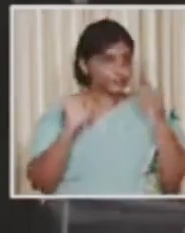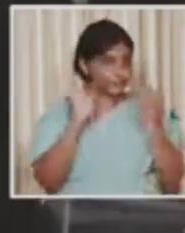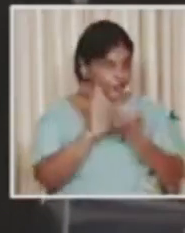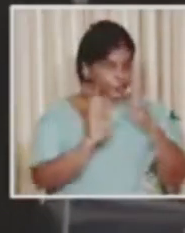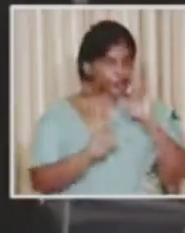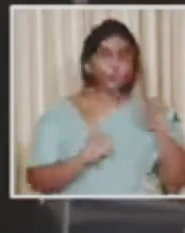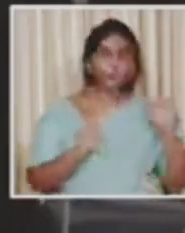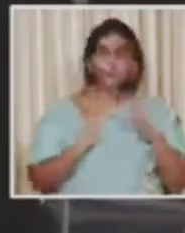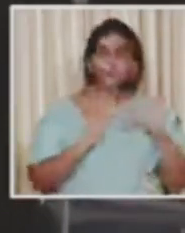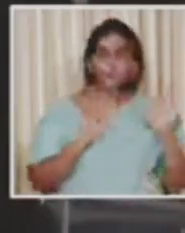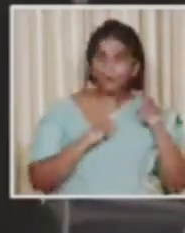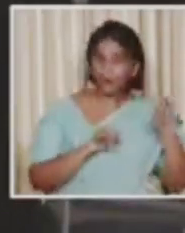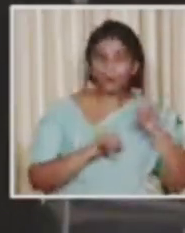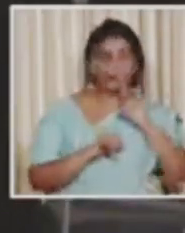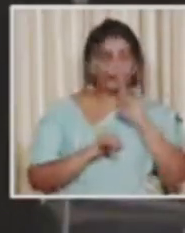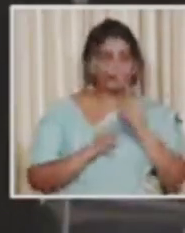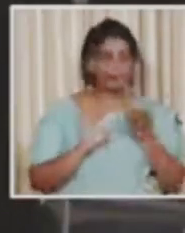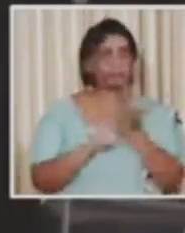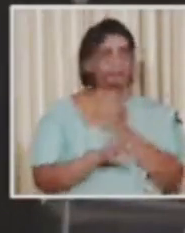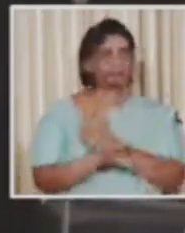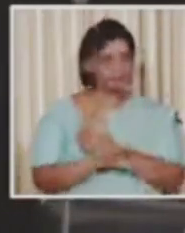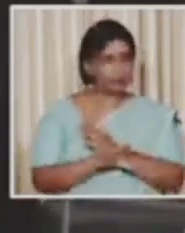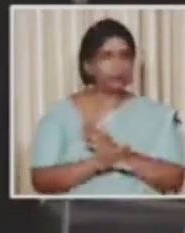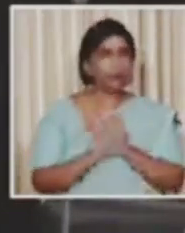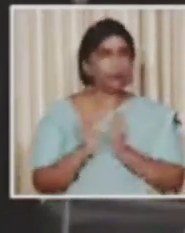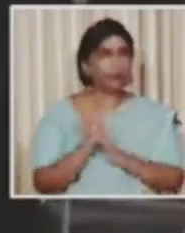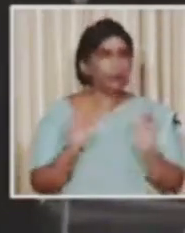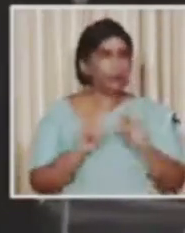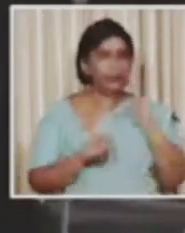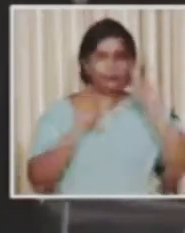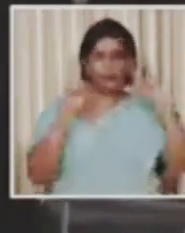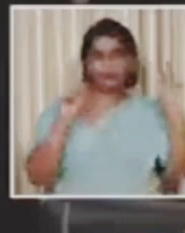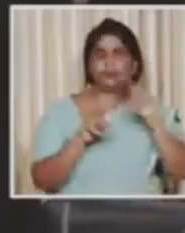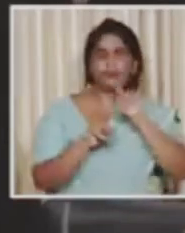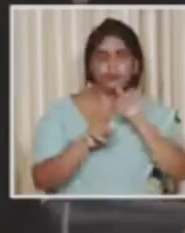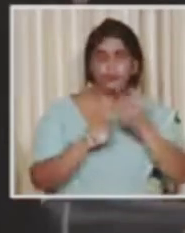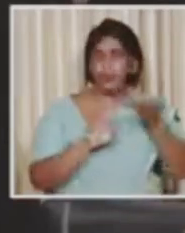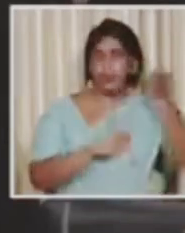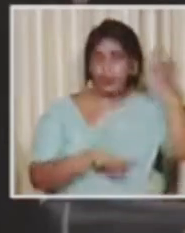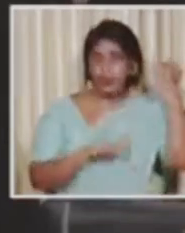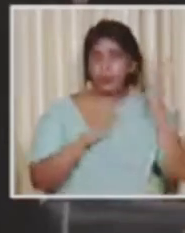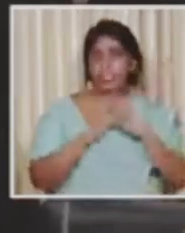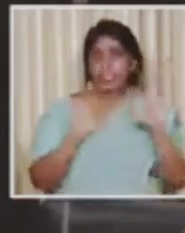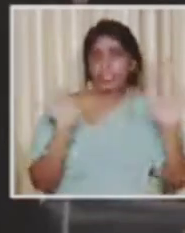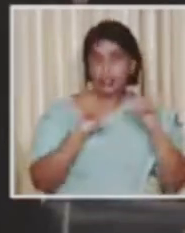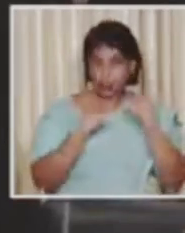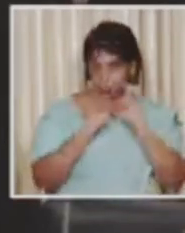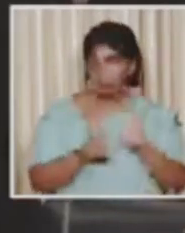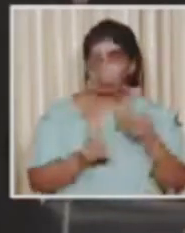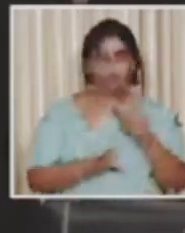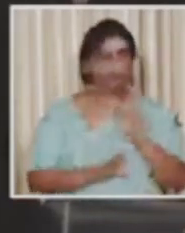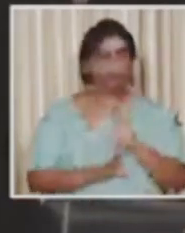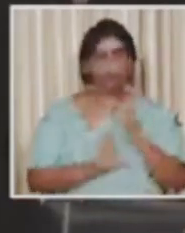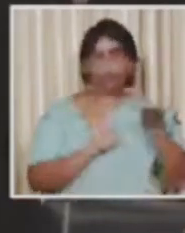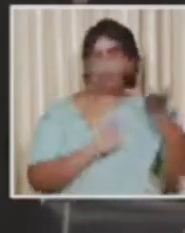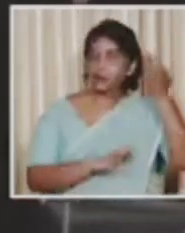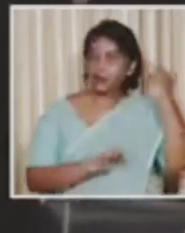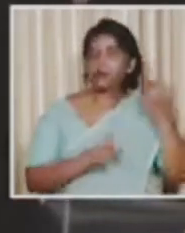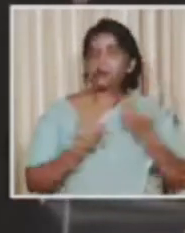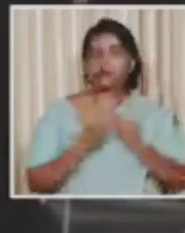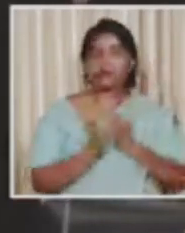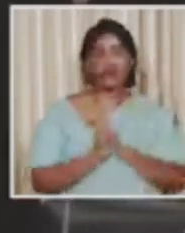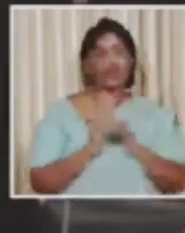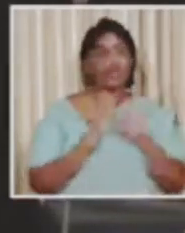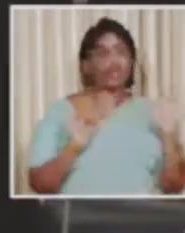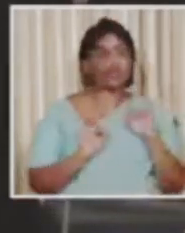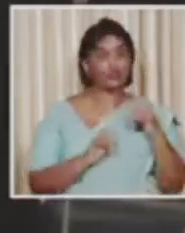තියෙනවා. රක්ෂණ ක්‍රමය ගැන කියනකොටත් පහුගිය දවස්වල මාධ්‍යවලයි තැන් තැන්වල කිව්වා අර පරණ ජාතිය රක්ෂණයක්ද කියලා. නෑ, ඉස්සරනම් තමන්ට ඕන